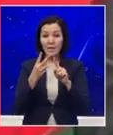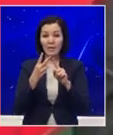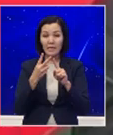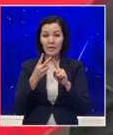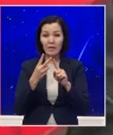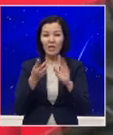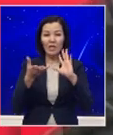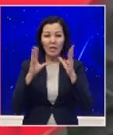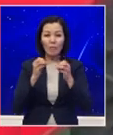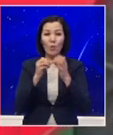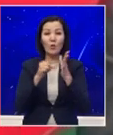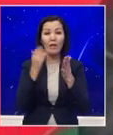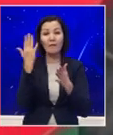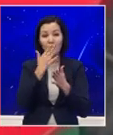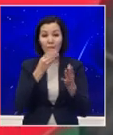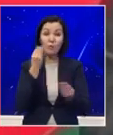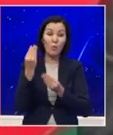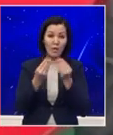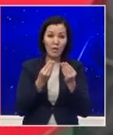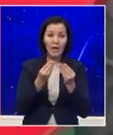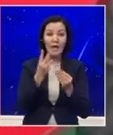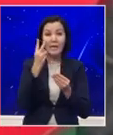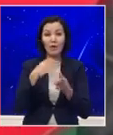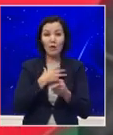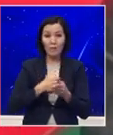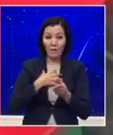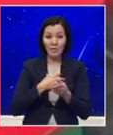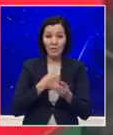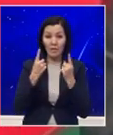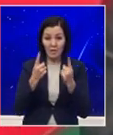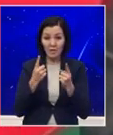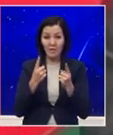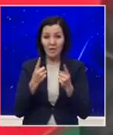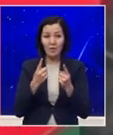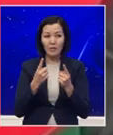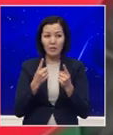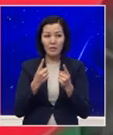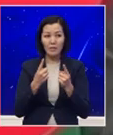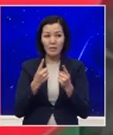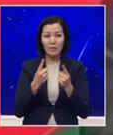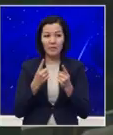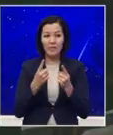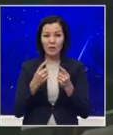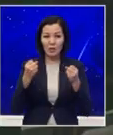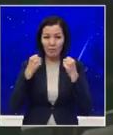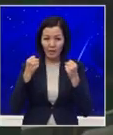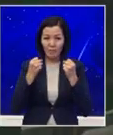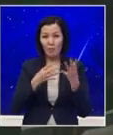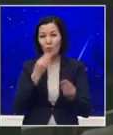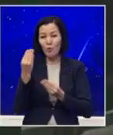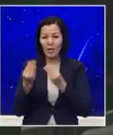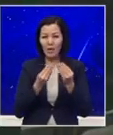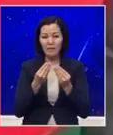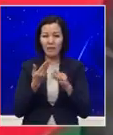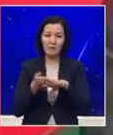қой. Өзіңіз балуан болғаннан не қиын емес? О, қиын емес. Мында аздап қиналдым, сценарийді көп